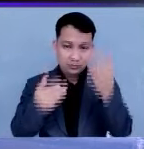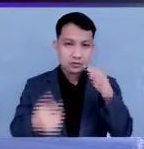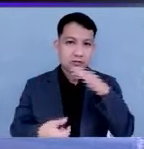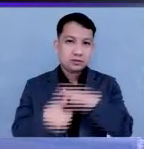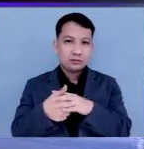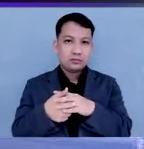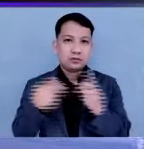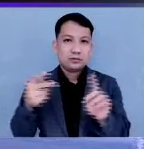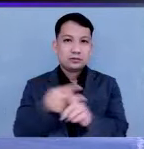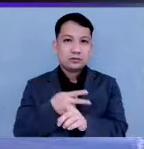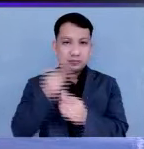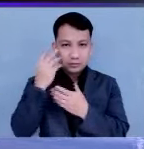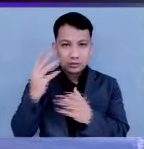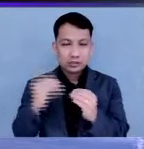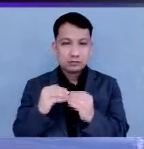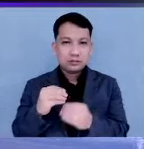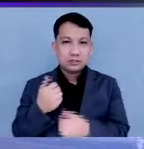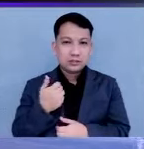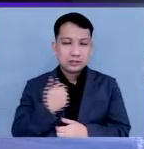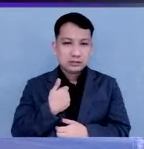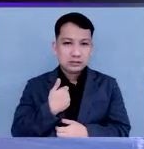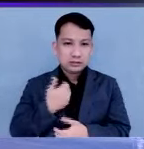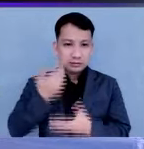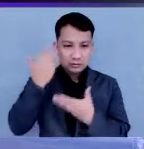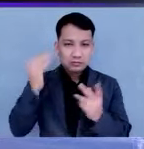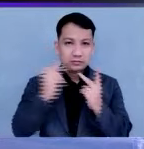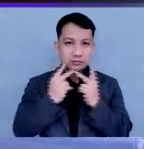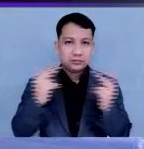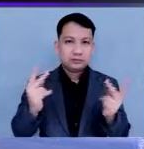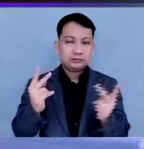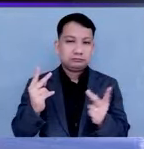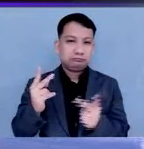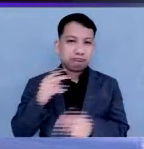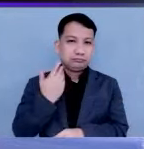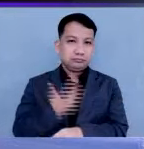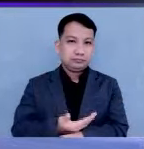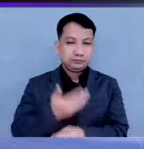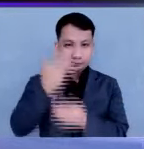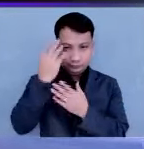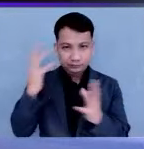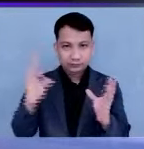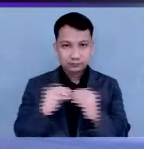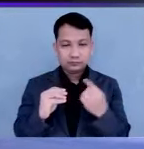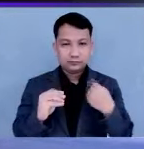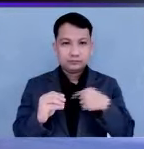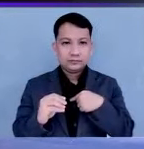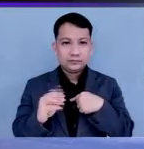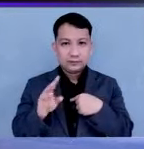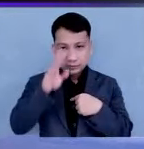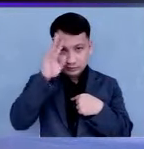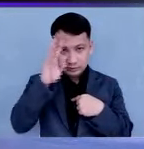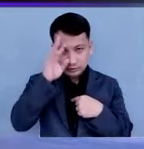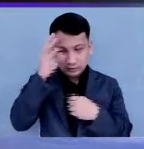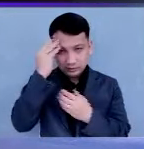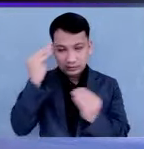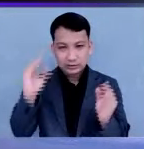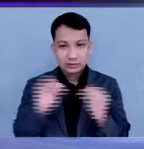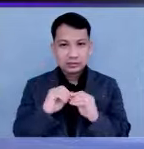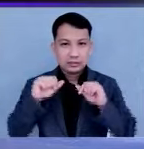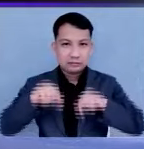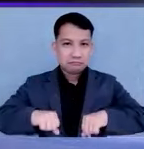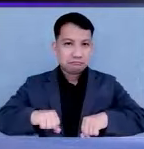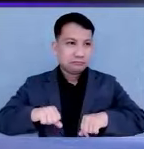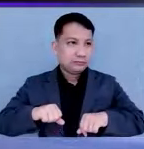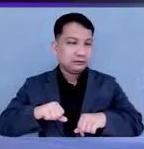biktima raw ng self-proclaimed appointed son of God. Pero gitang kampo ni Kibuloy, gawa-gawa lamang ang mga akusasyon. Nasa